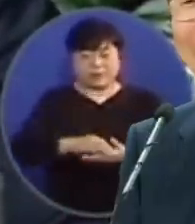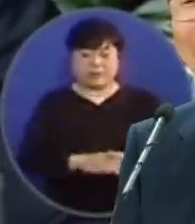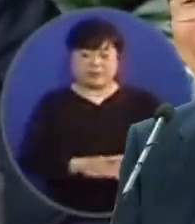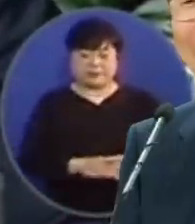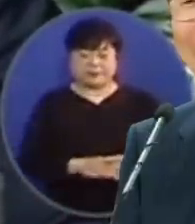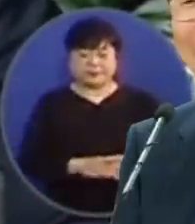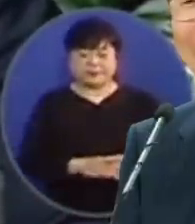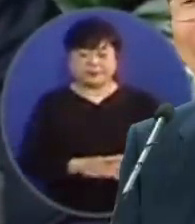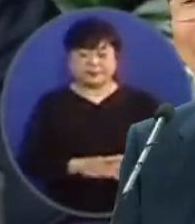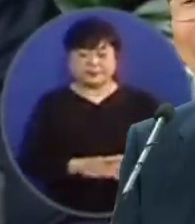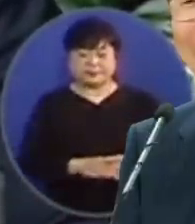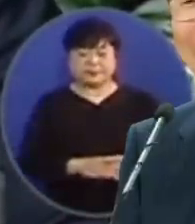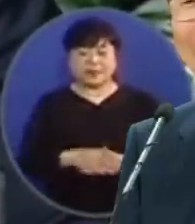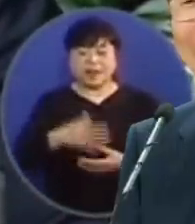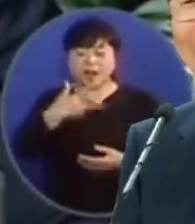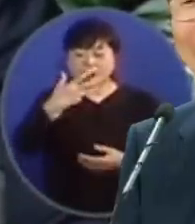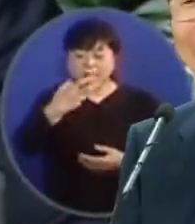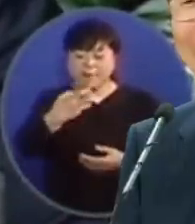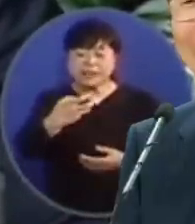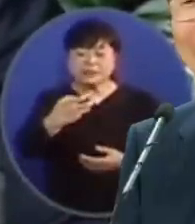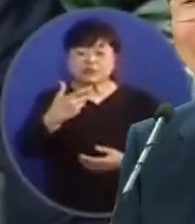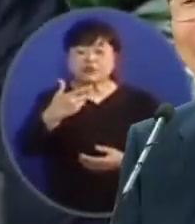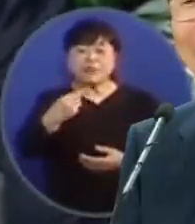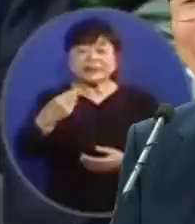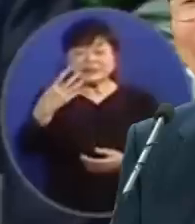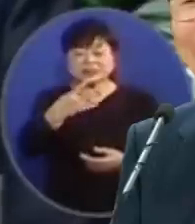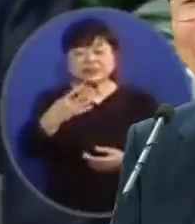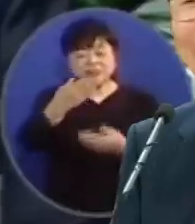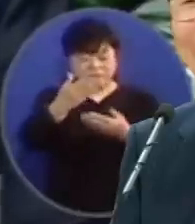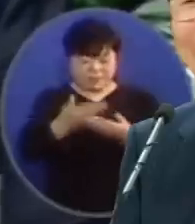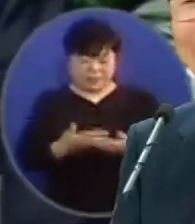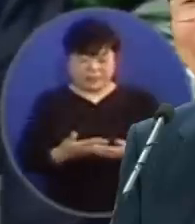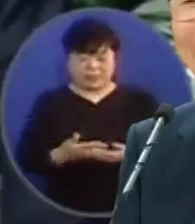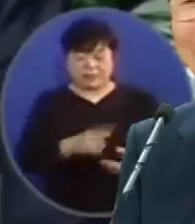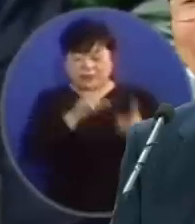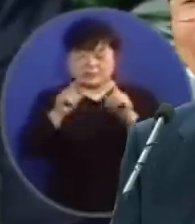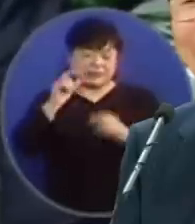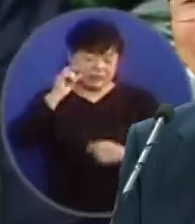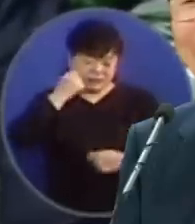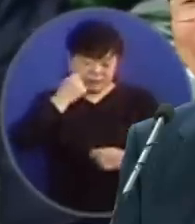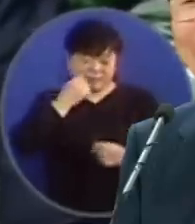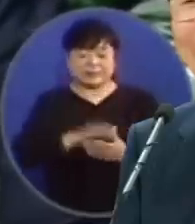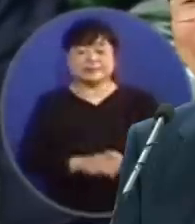최저임금이 86만 4천 원을 받아가지고서 어떻게 삽니까?